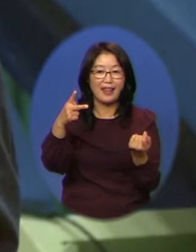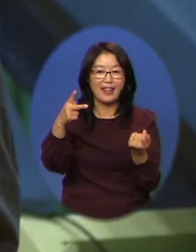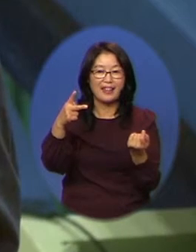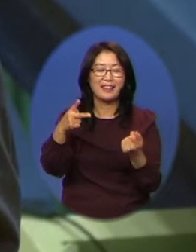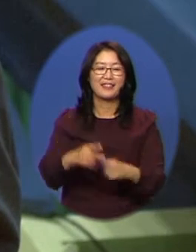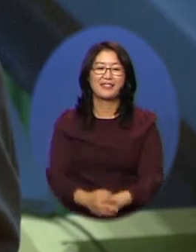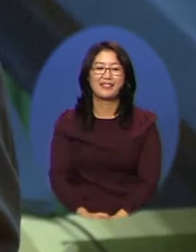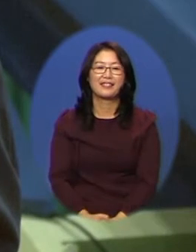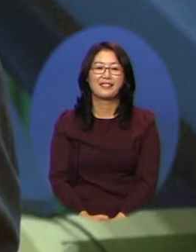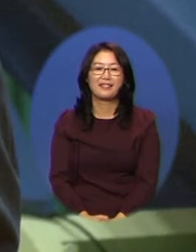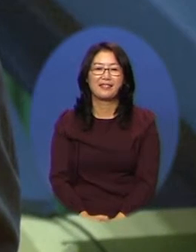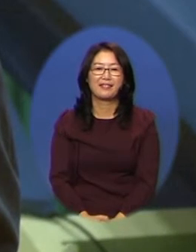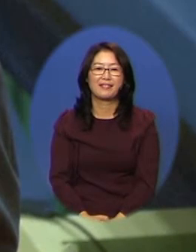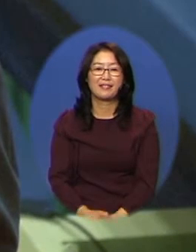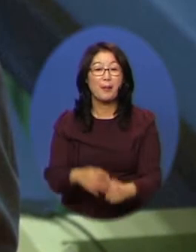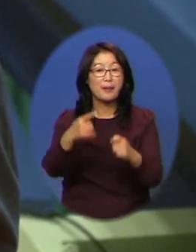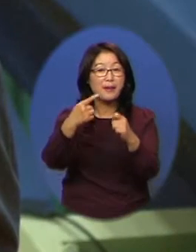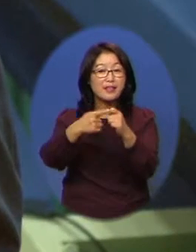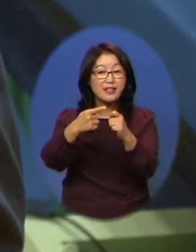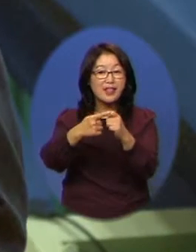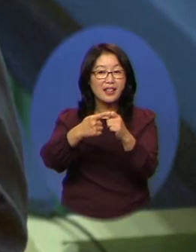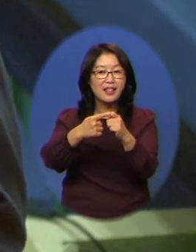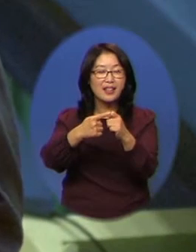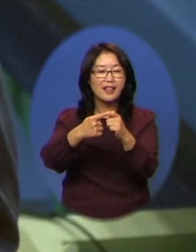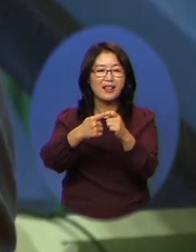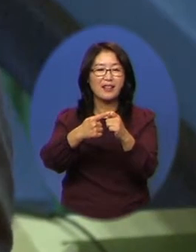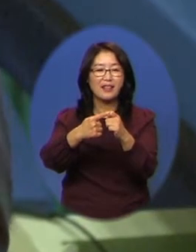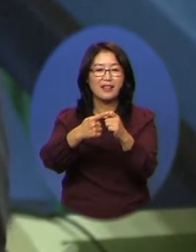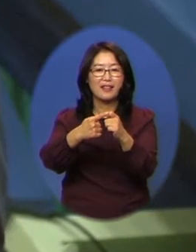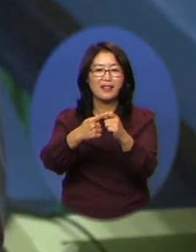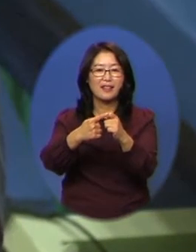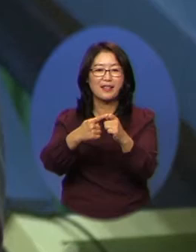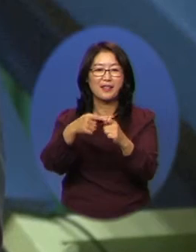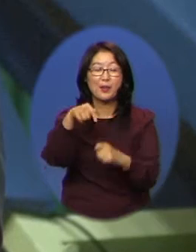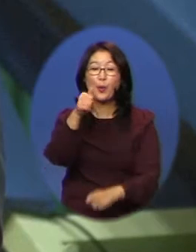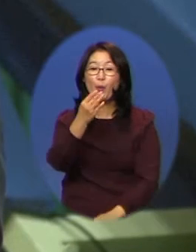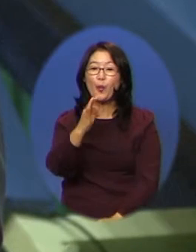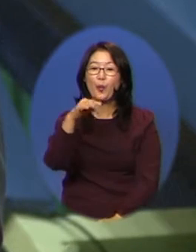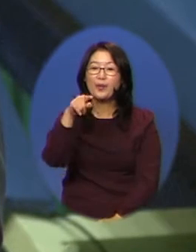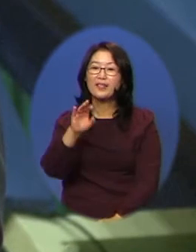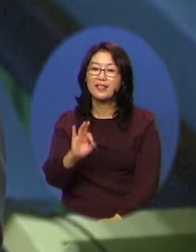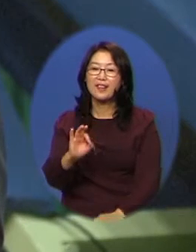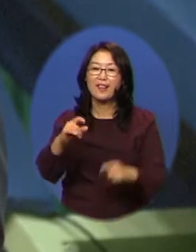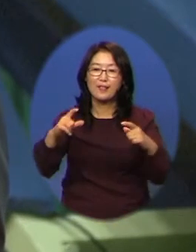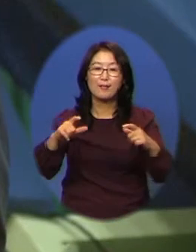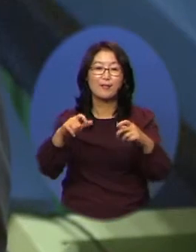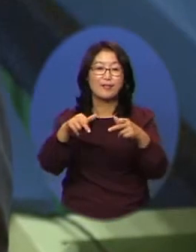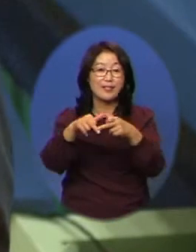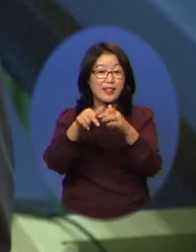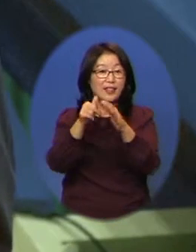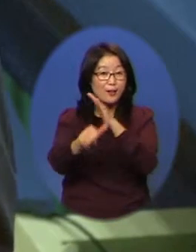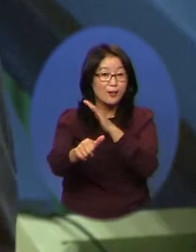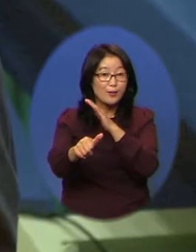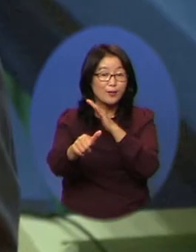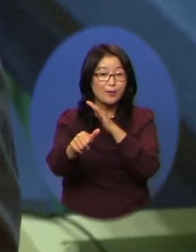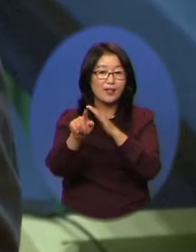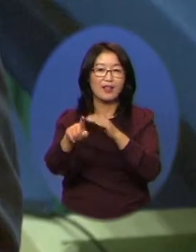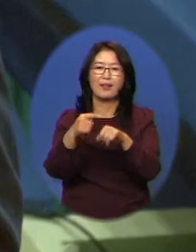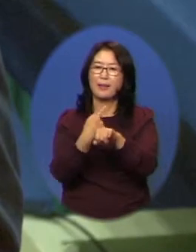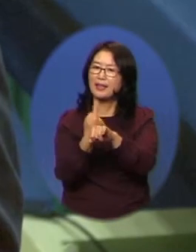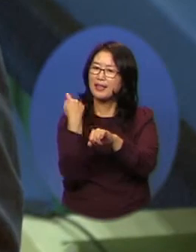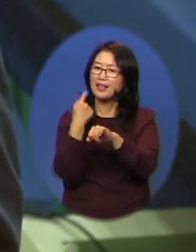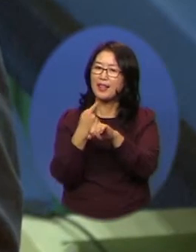것 같습니다. 첫째는 우리 홍성군 장애인들 선수가 작년에 아마